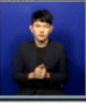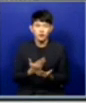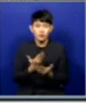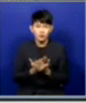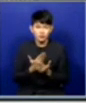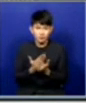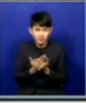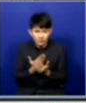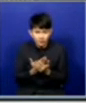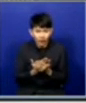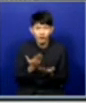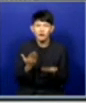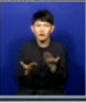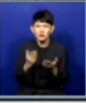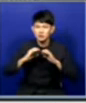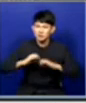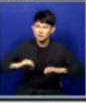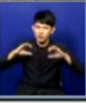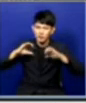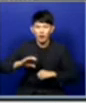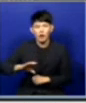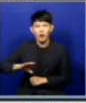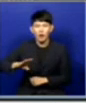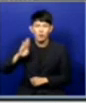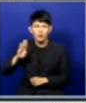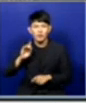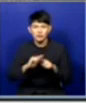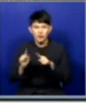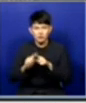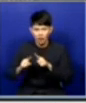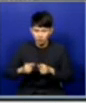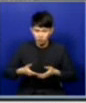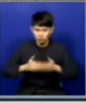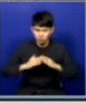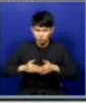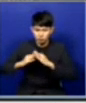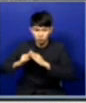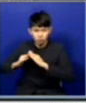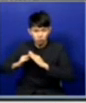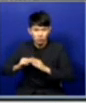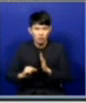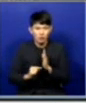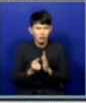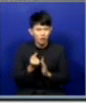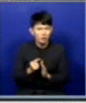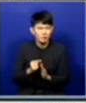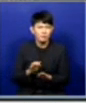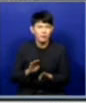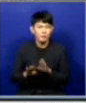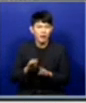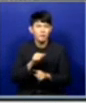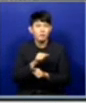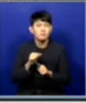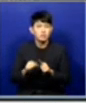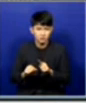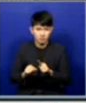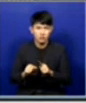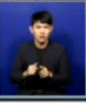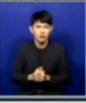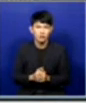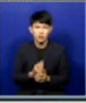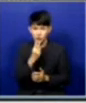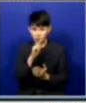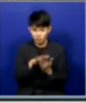ำนวนการก่อตั้งวิสาหกิจเริ่มต้นเฉลี่ยร้อยละในยุทธศาสตร์ชาติ20ปี